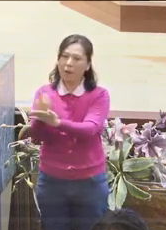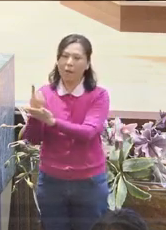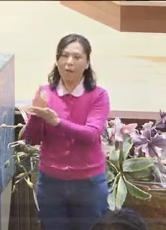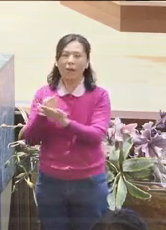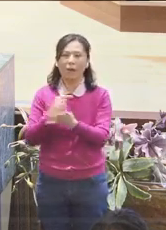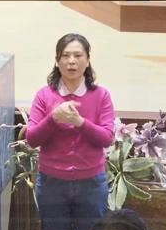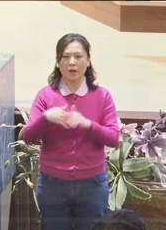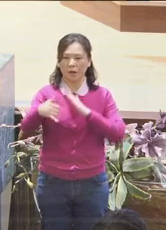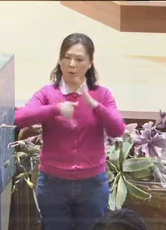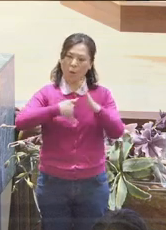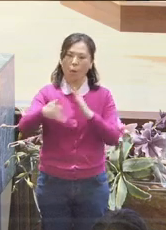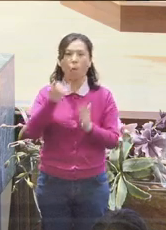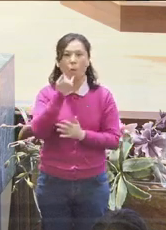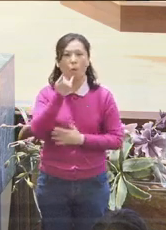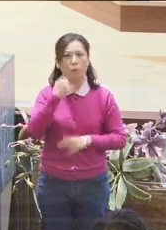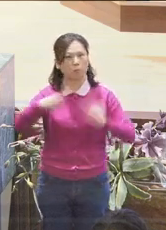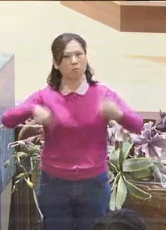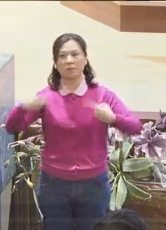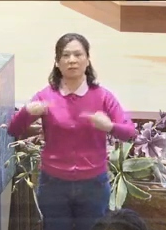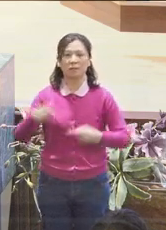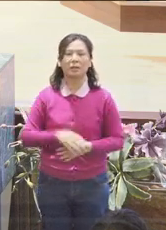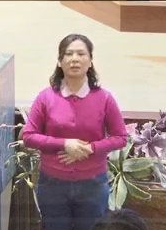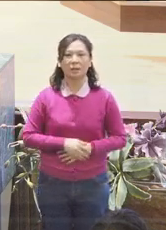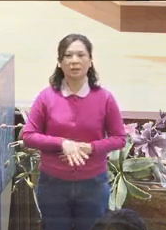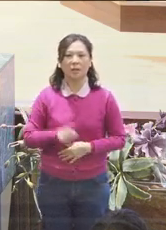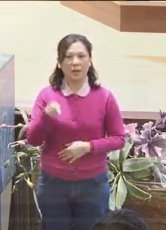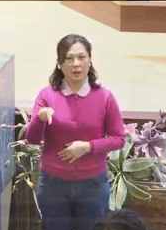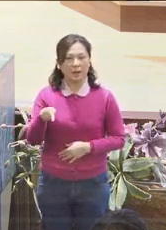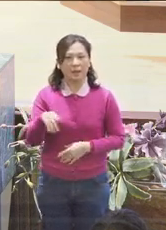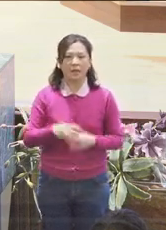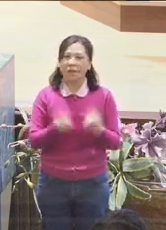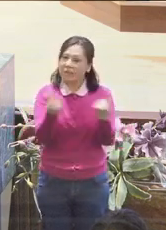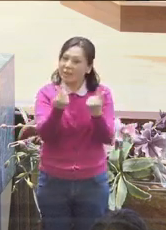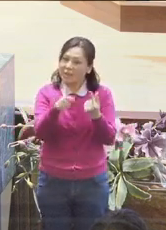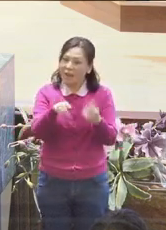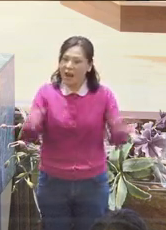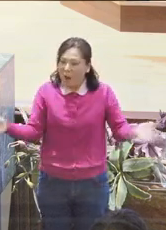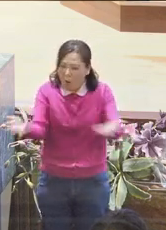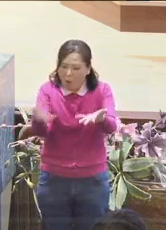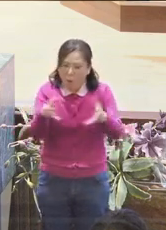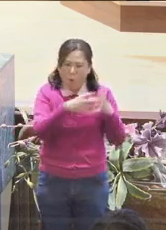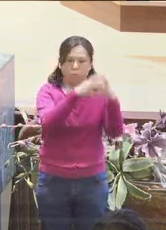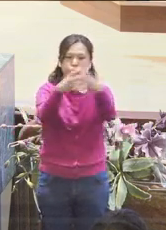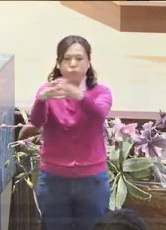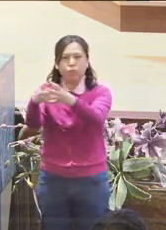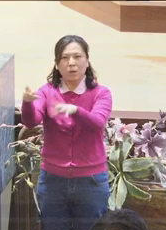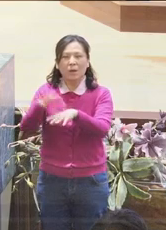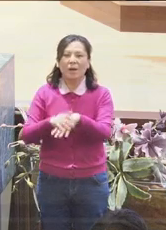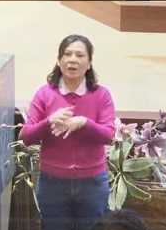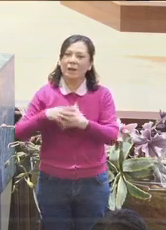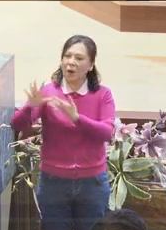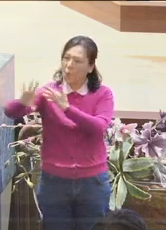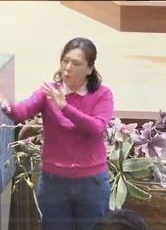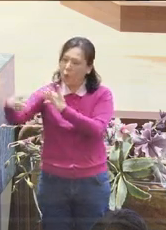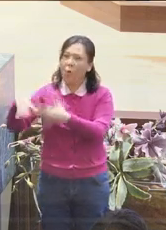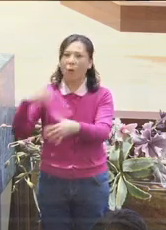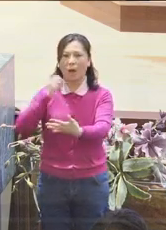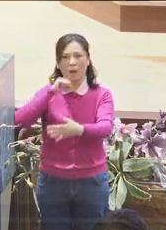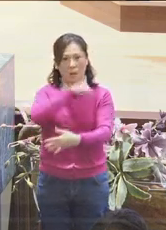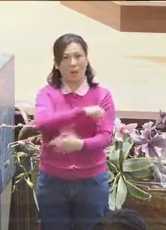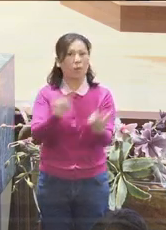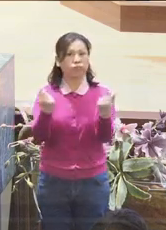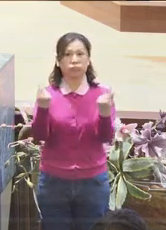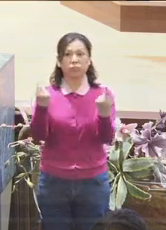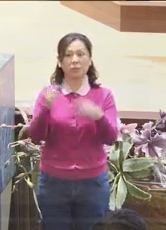续性都是特别高的。所以当每次出现类似出征，或者是说不管是境外还是境内想要